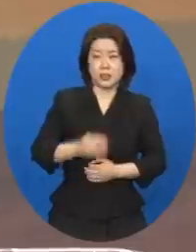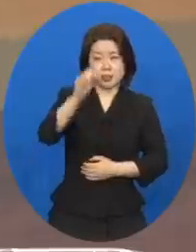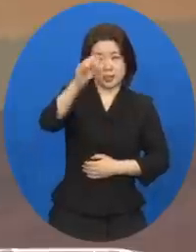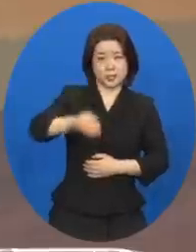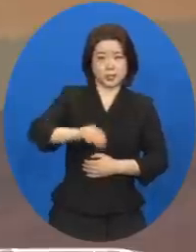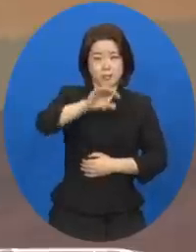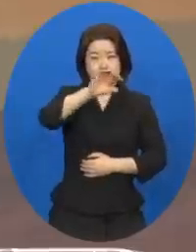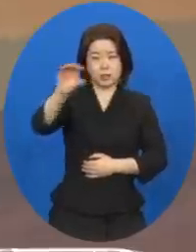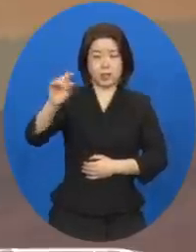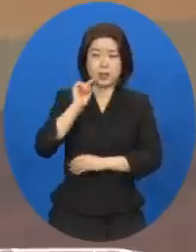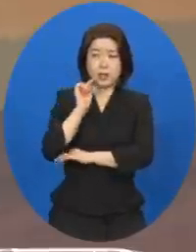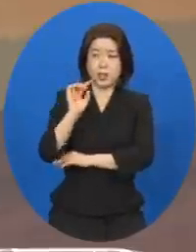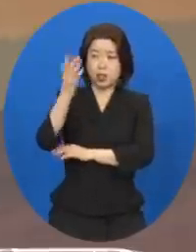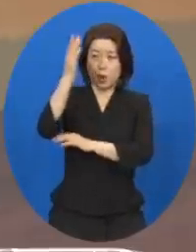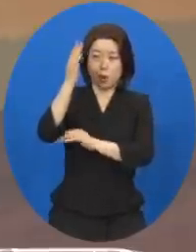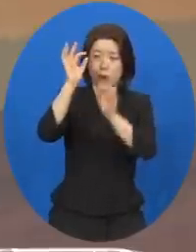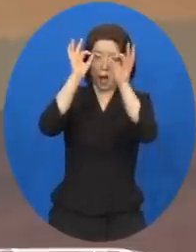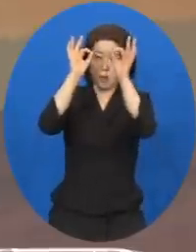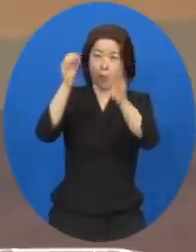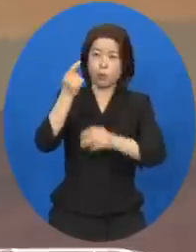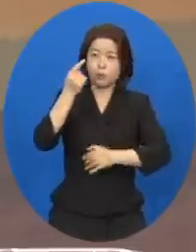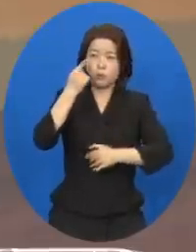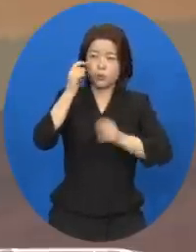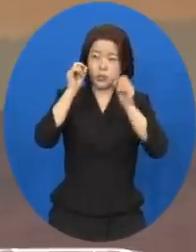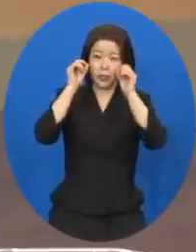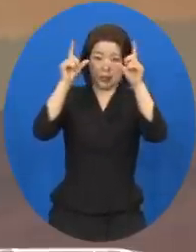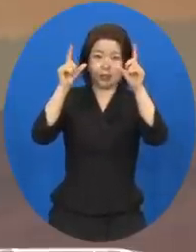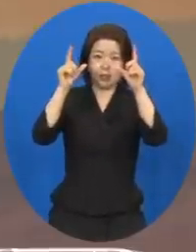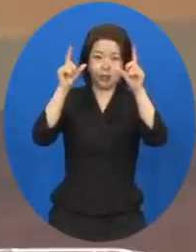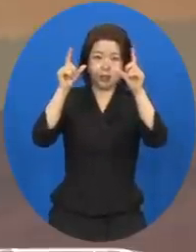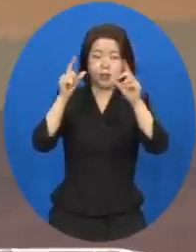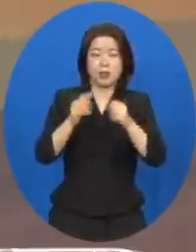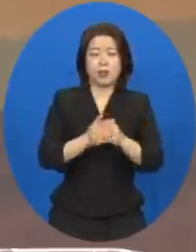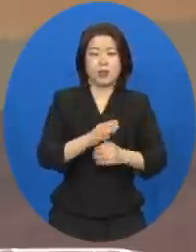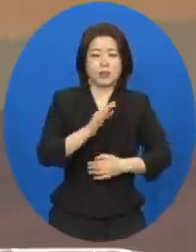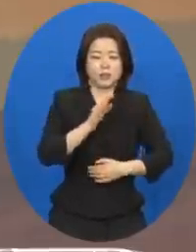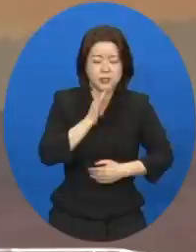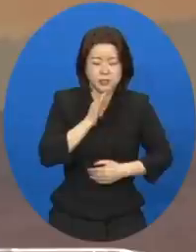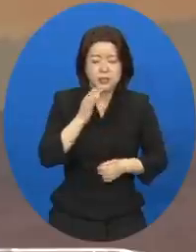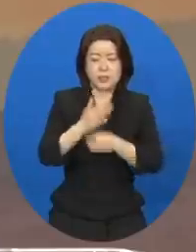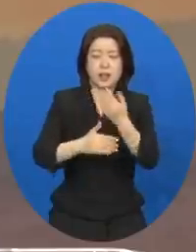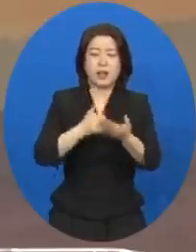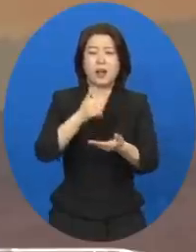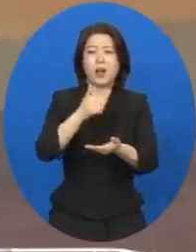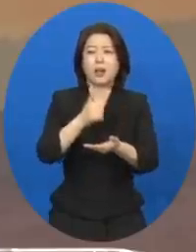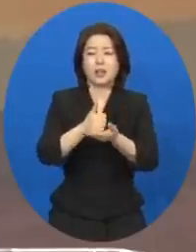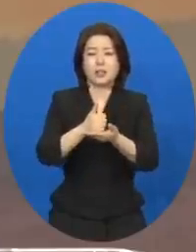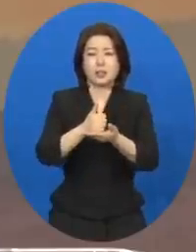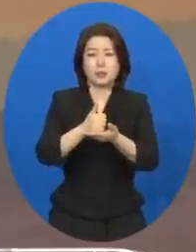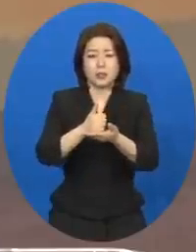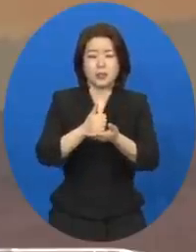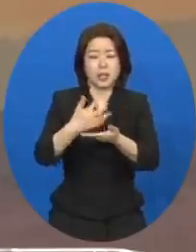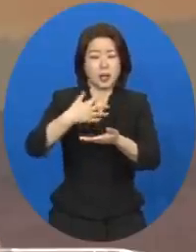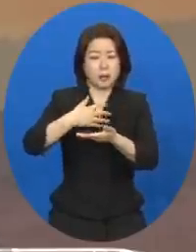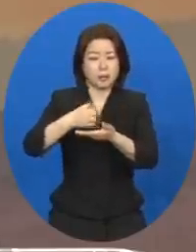십자가의 영광을 보는 눈이 뜨여야 진짜 하나님이 받으시는 예배자가 됩니다.